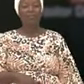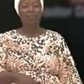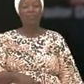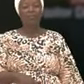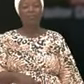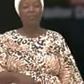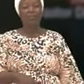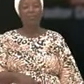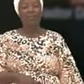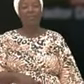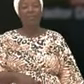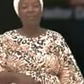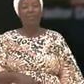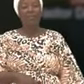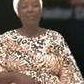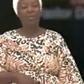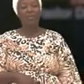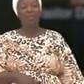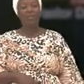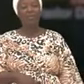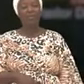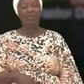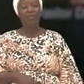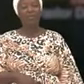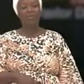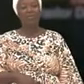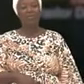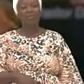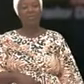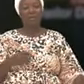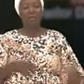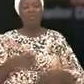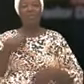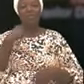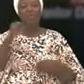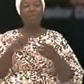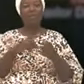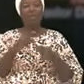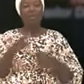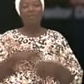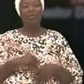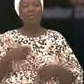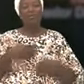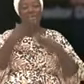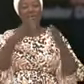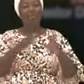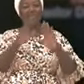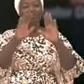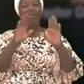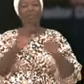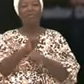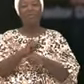cris gloire à dieu l'assurance auto miracle nous voulons nous rejouer avec toi